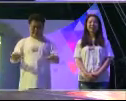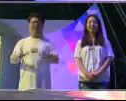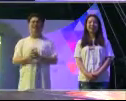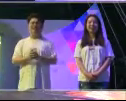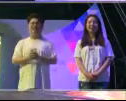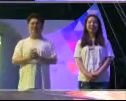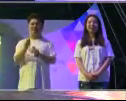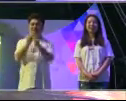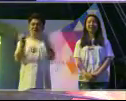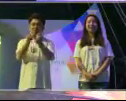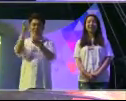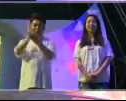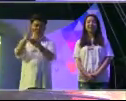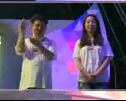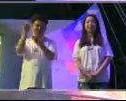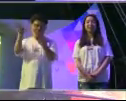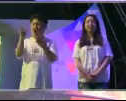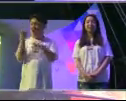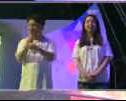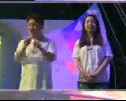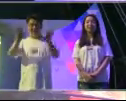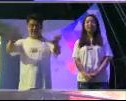아 동성결혼 합법화 업체